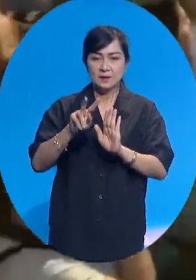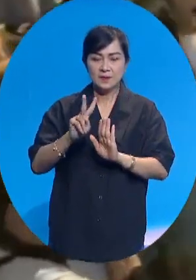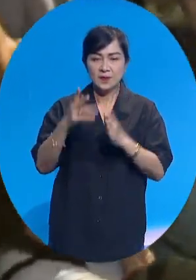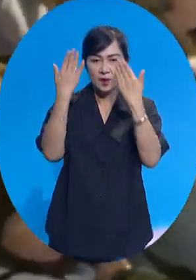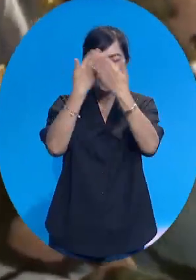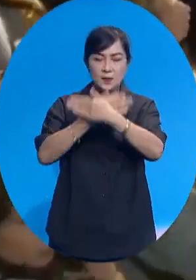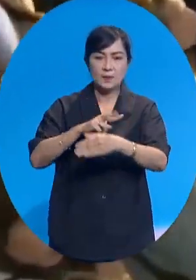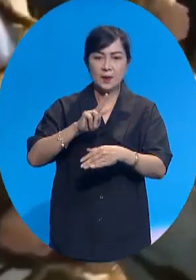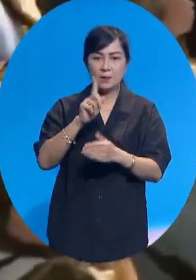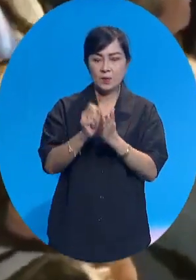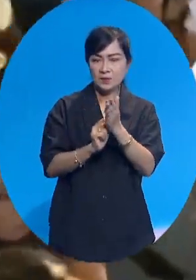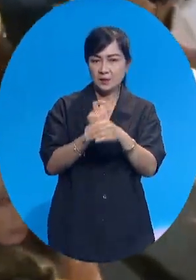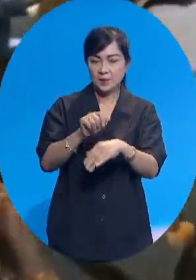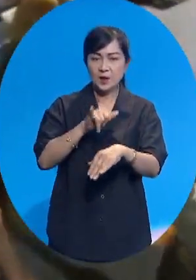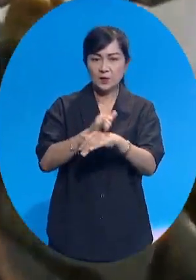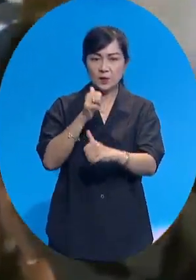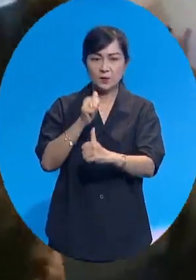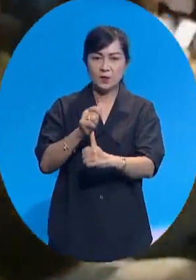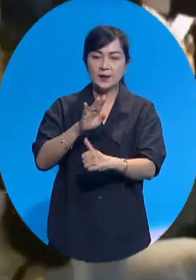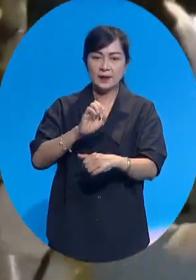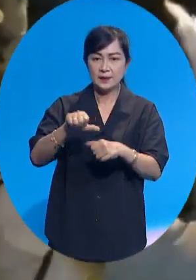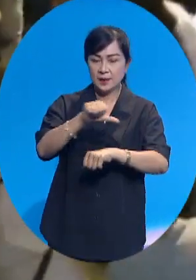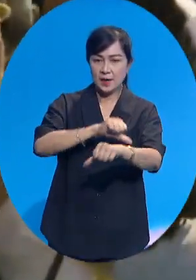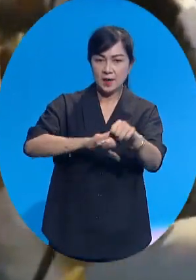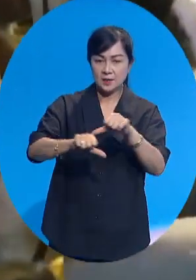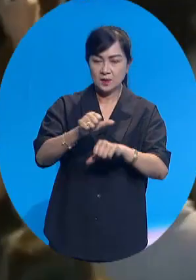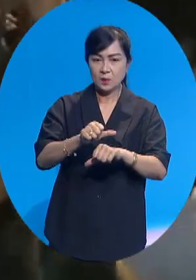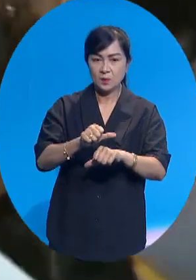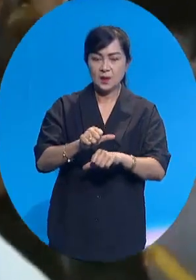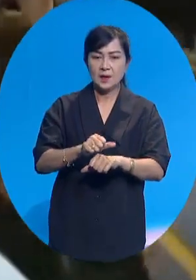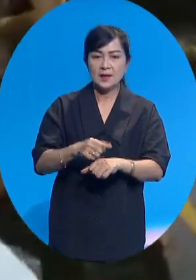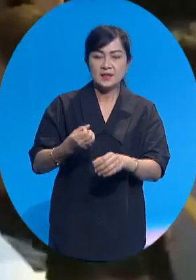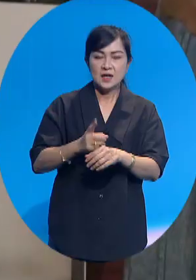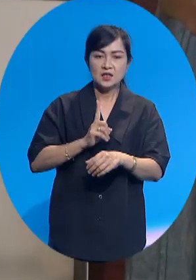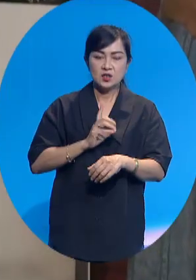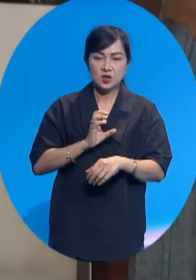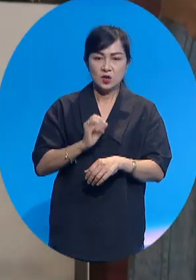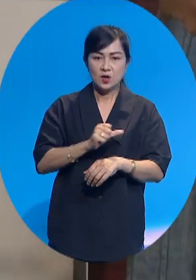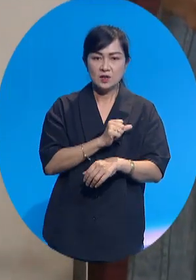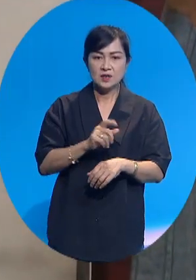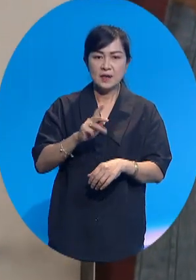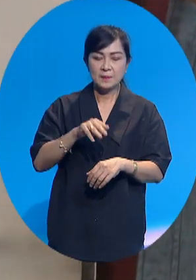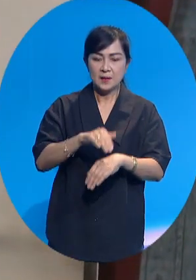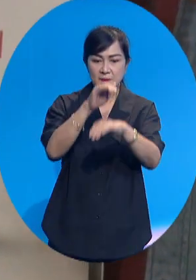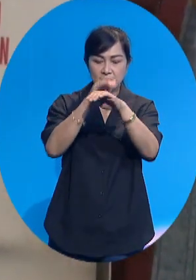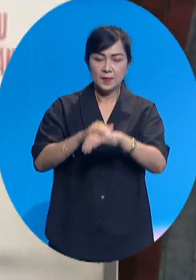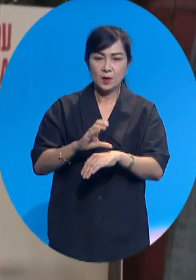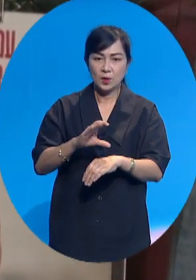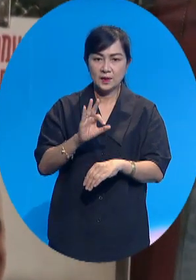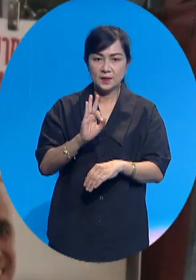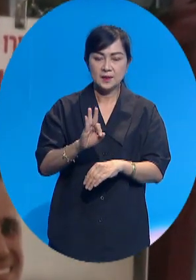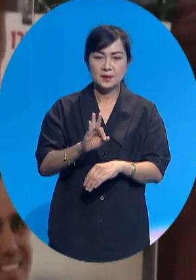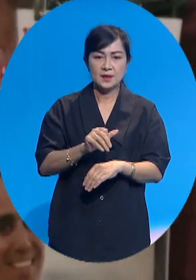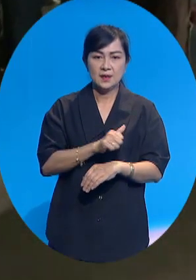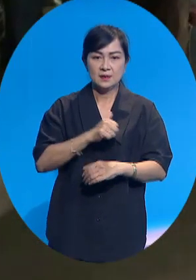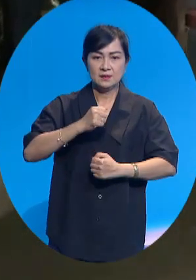vào đêm 21 tháng 10 yêu cầu chính phủ Israel hành động ngay lập tức để trả tự do cho những người đang bị hamas bắt làm con tin người